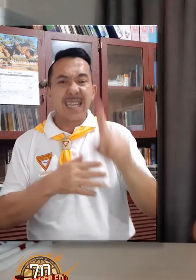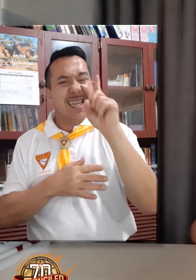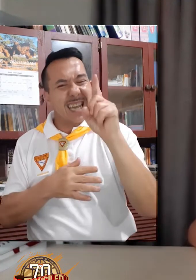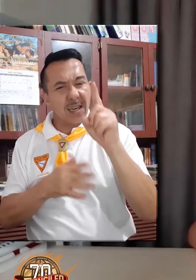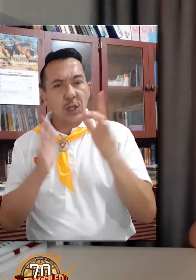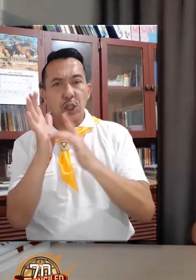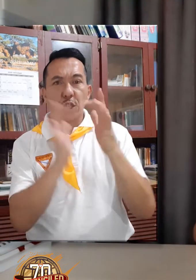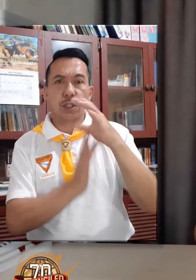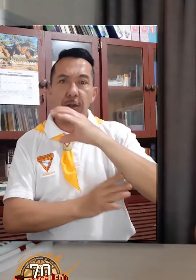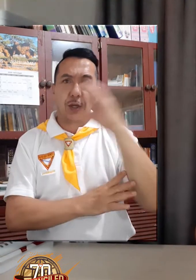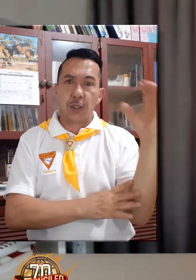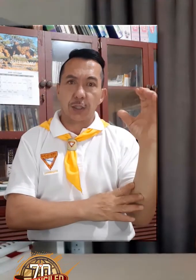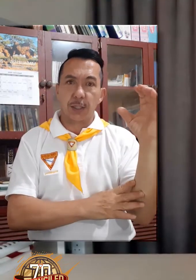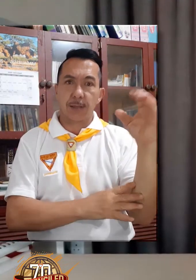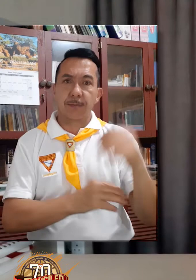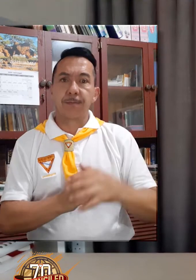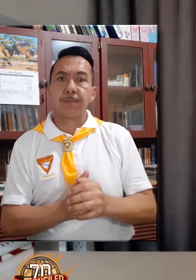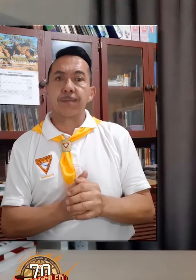Jesus Christus.